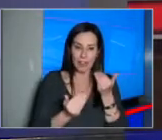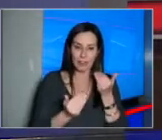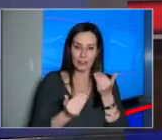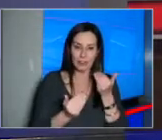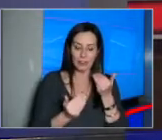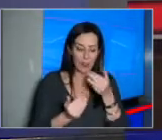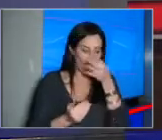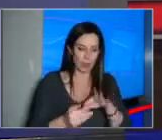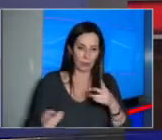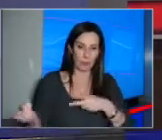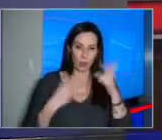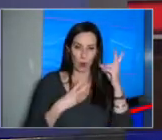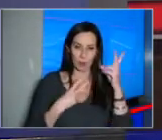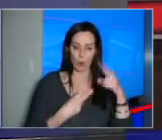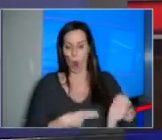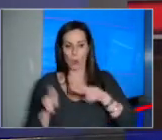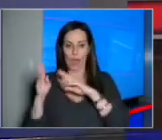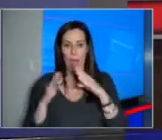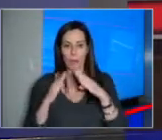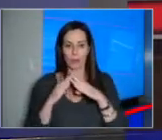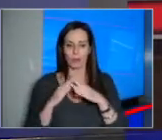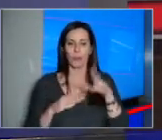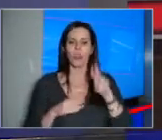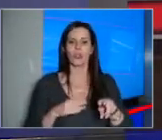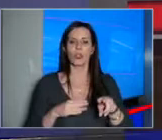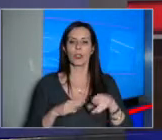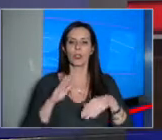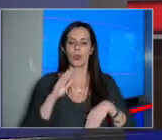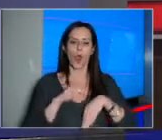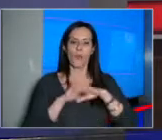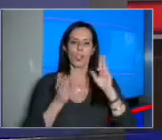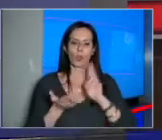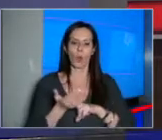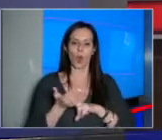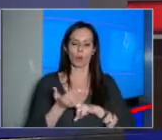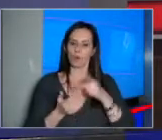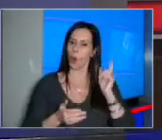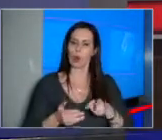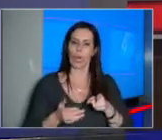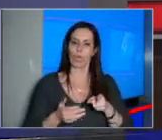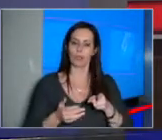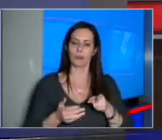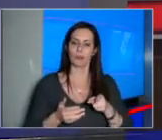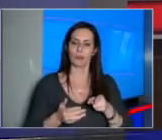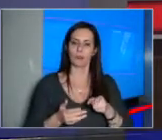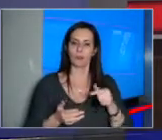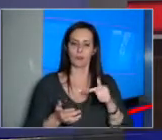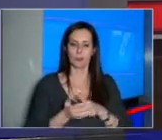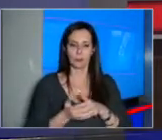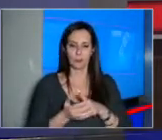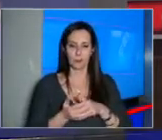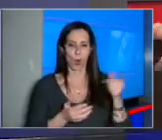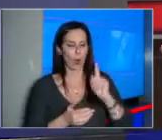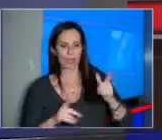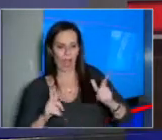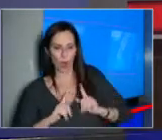הוא עוזב את בית החולים חזרה לביתו, יש לו את מלוא הזכויות שהוא זכאי להם מתוקף... אומרת, לא צריך לחכות